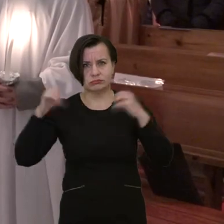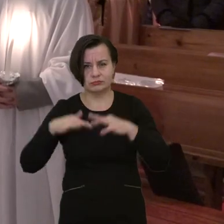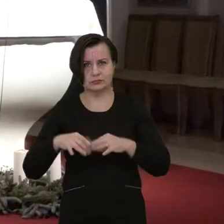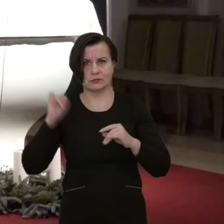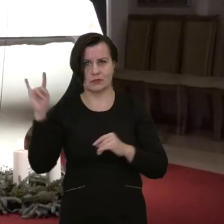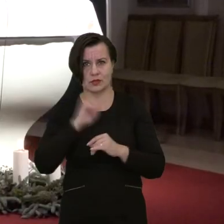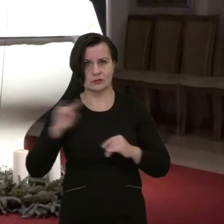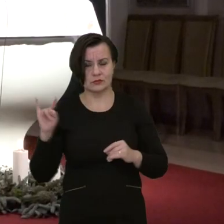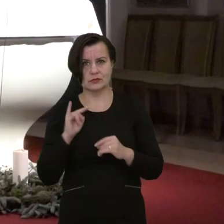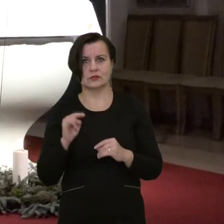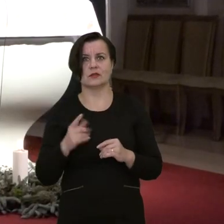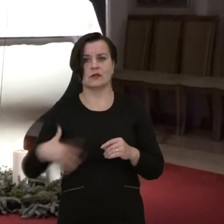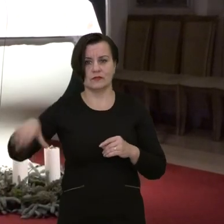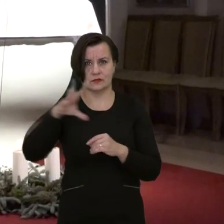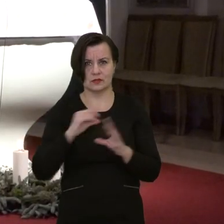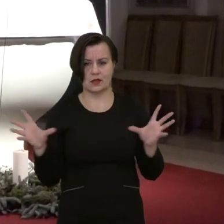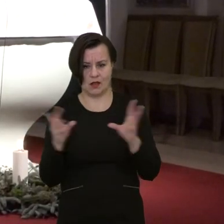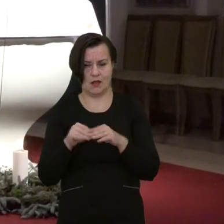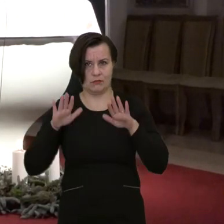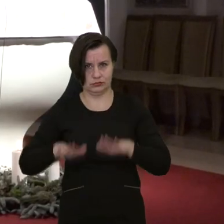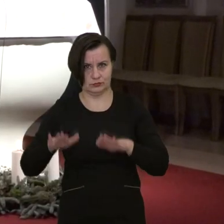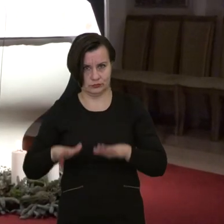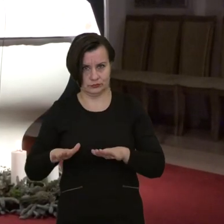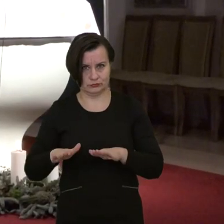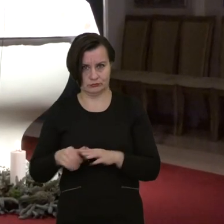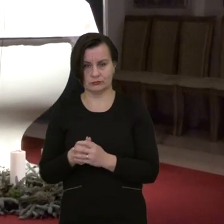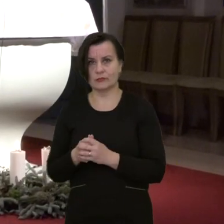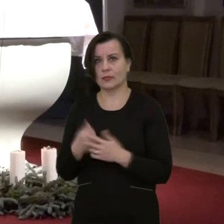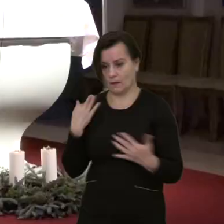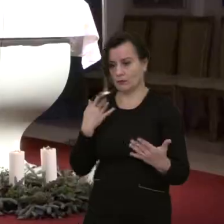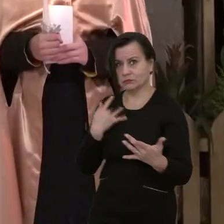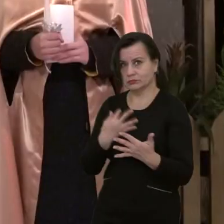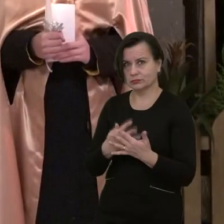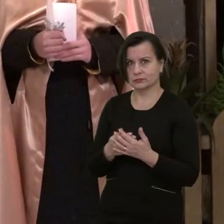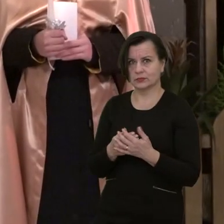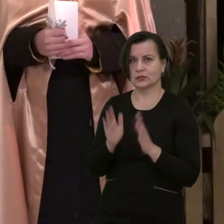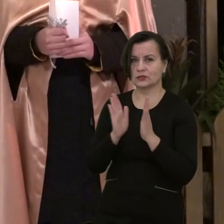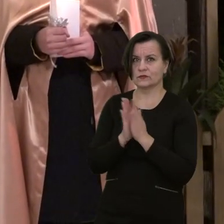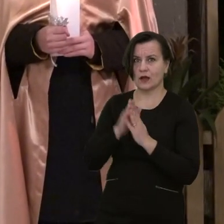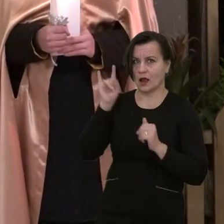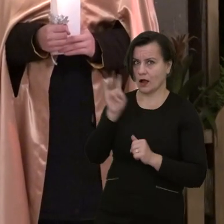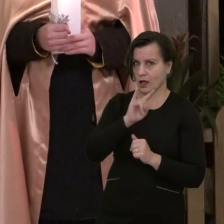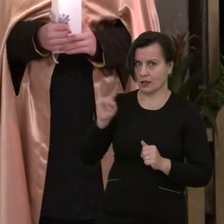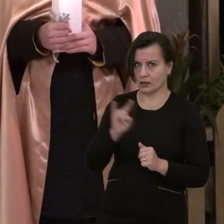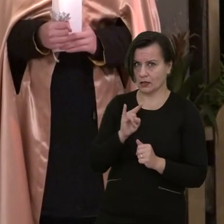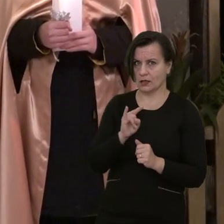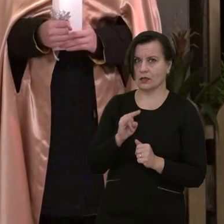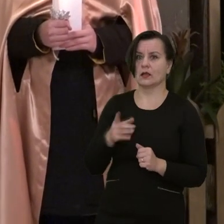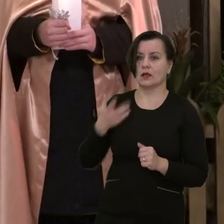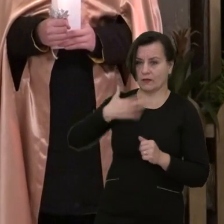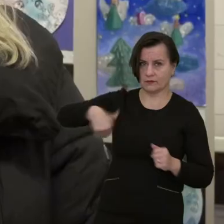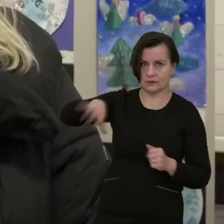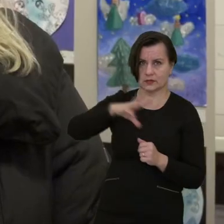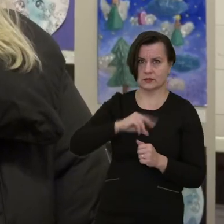bažnyčią, išklausyti mišių, pabūti visiems kartu. Artėja šventos kalėdos ir kai visi